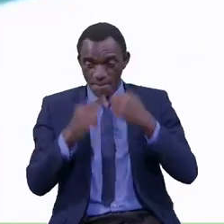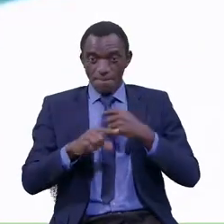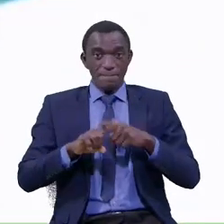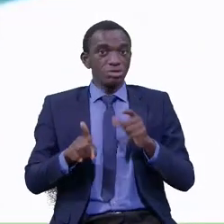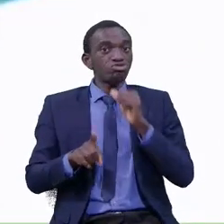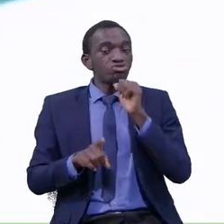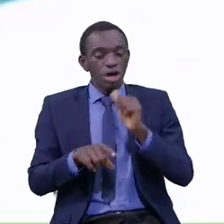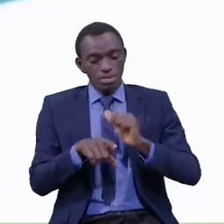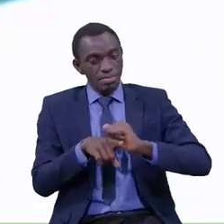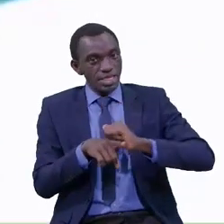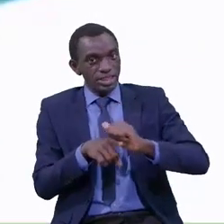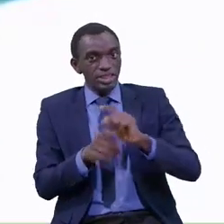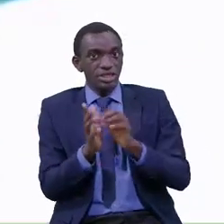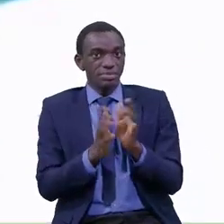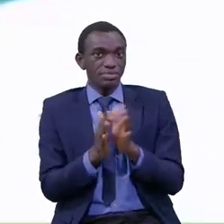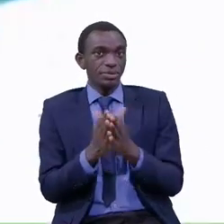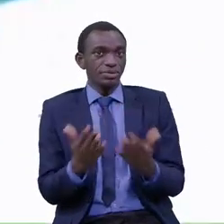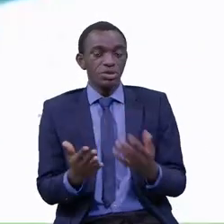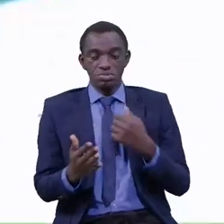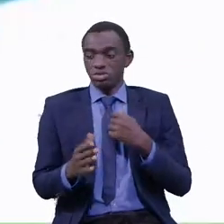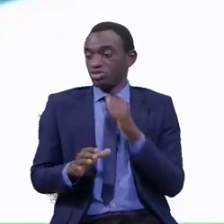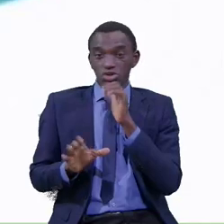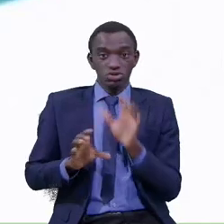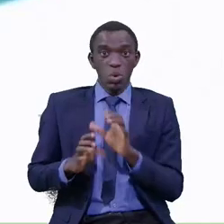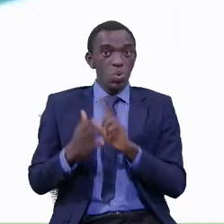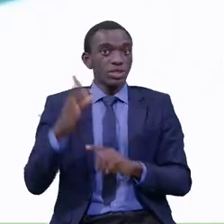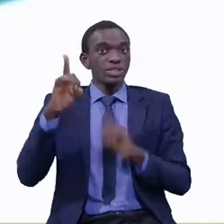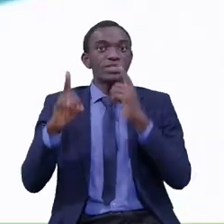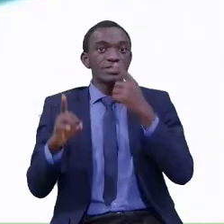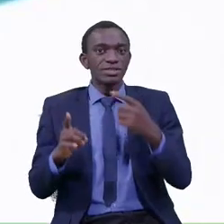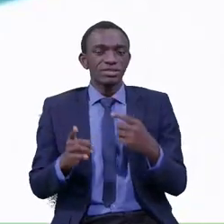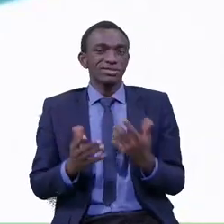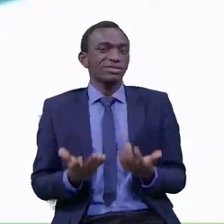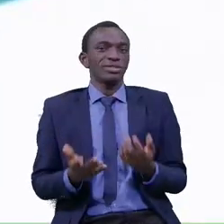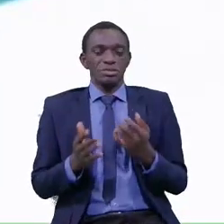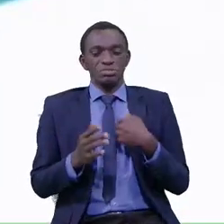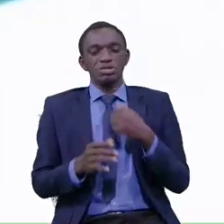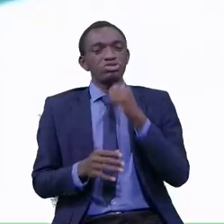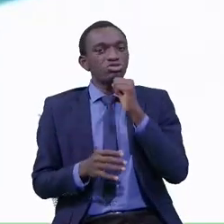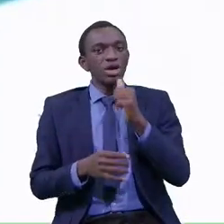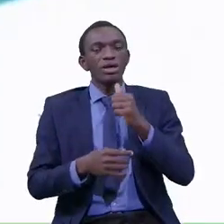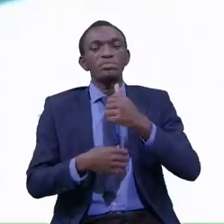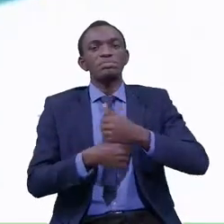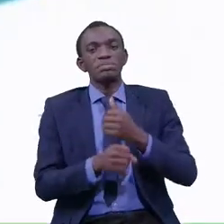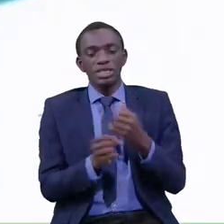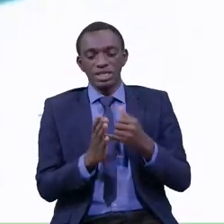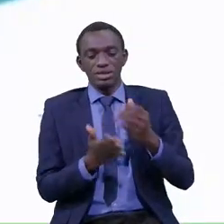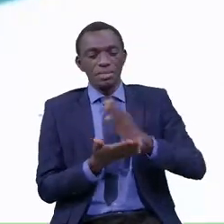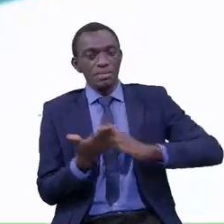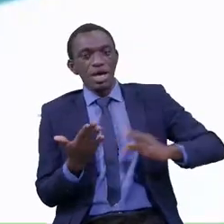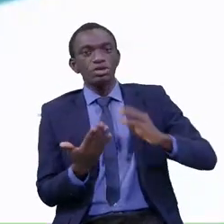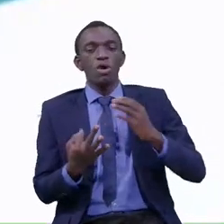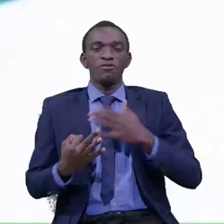dit, c'est comme si je n'ai jamais lu. C'est comme si je ne fais pas cela une